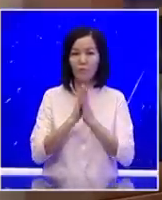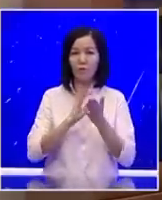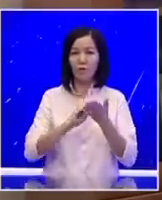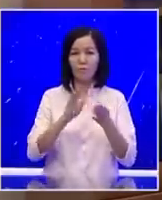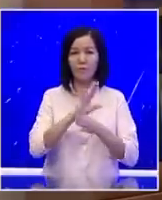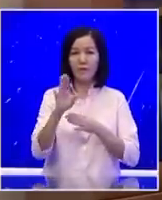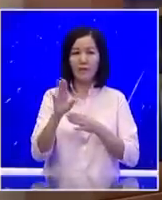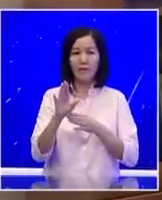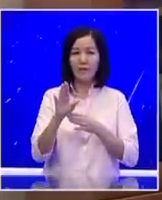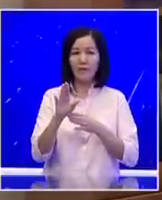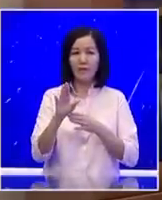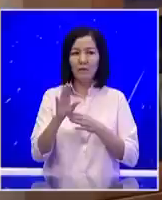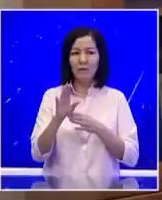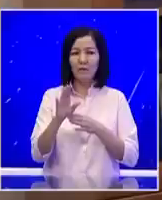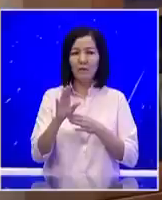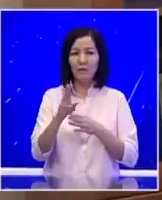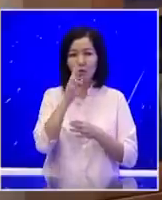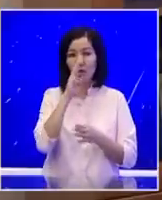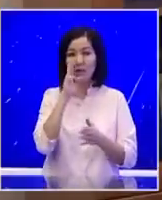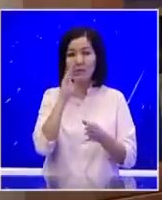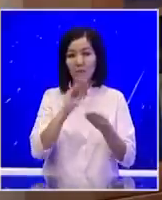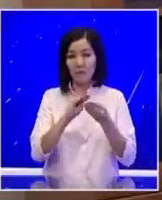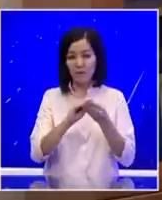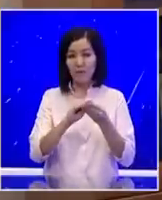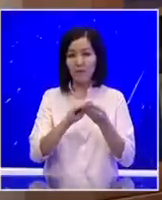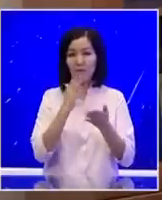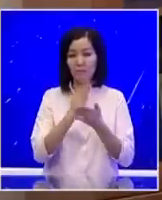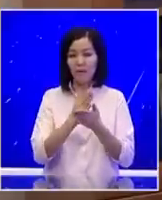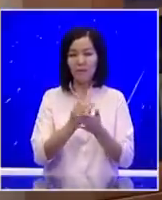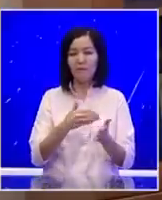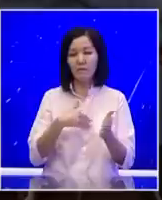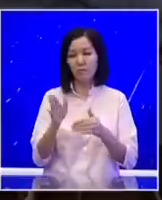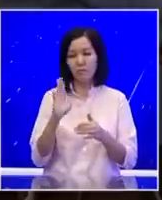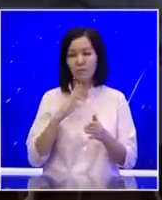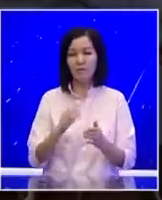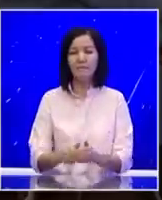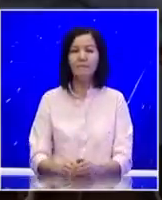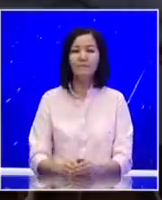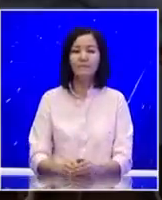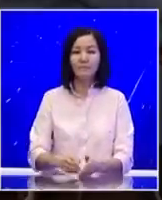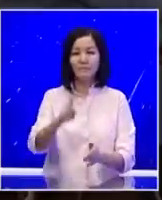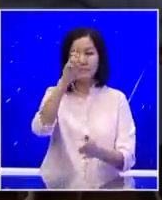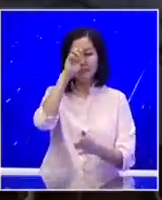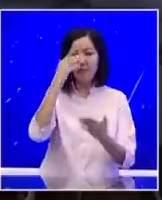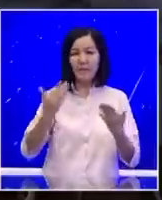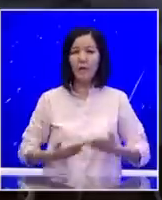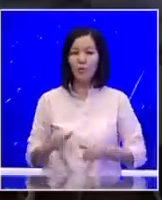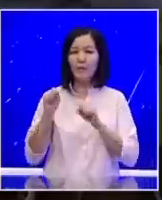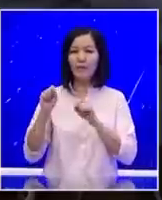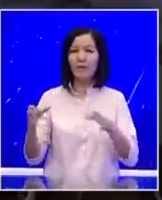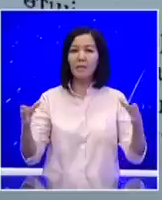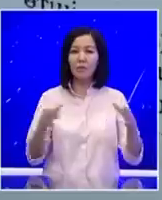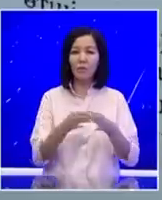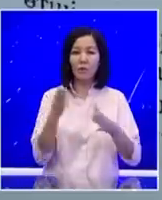себептен, олар табысынан айырмаған себептен оларға бастапқы шешім шығарылды. Бұл мемлекеттік әлеуметтік сақтандыру